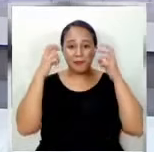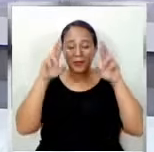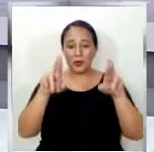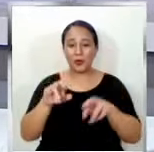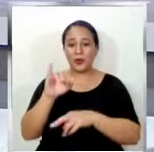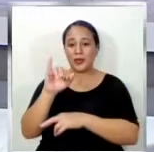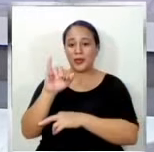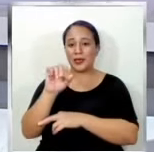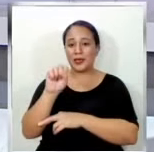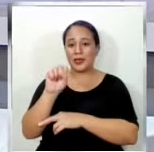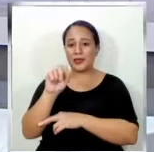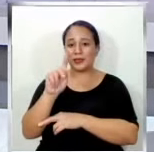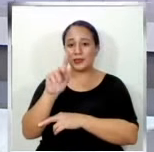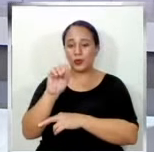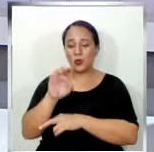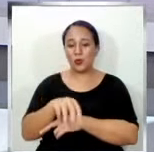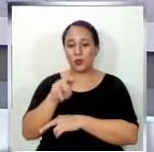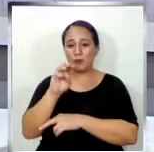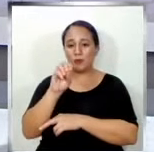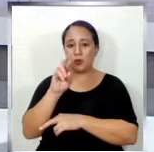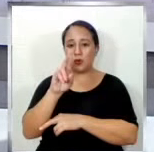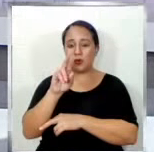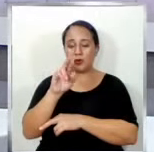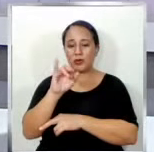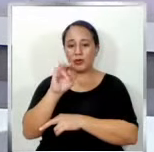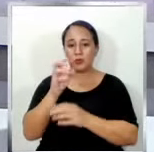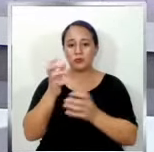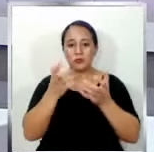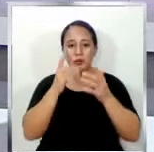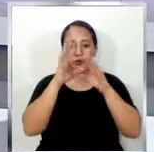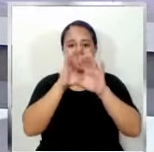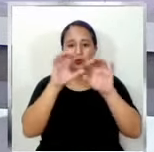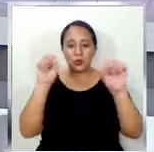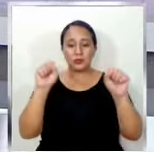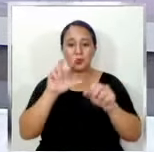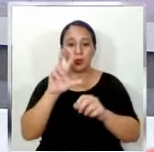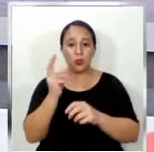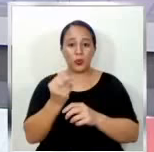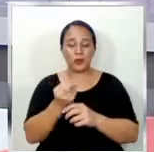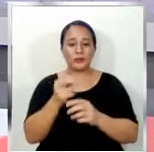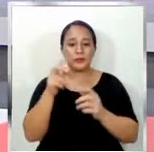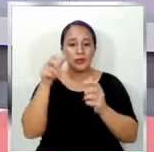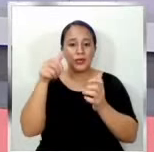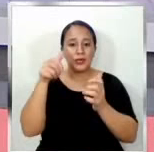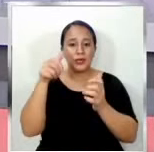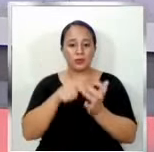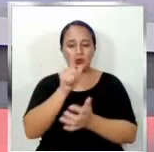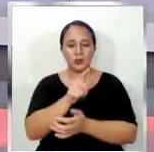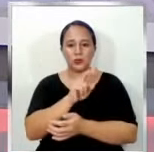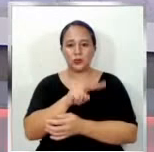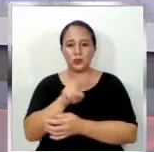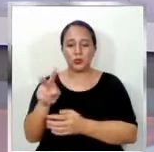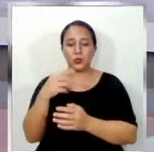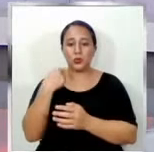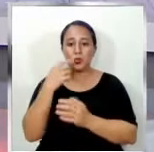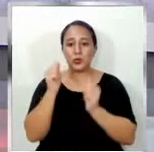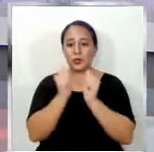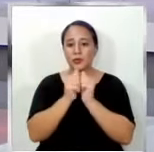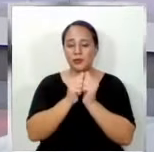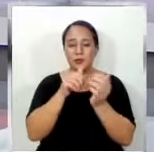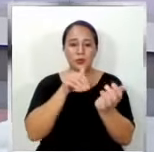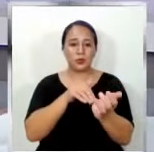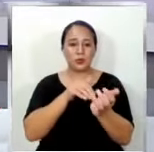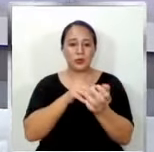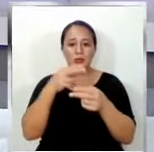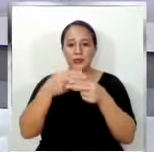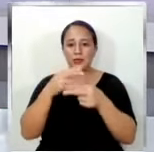intensyong kumandidatong Pangulo sa election 2022. Ang makakatambal niya, ang doktor na si Willie Ong na